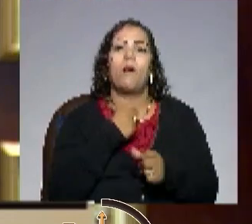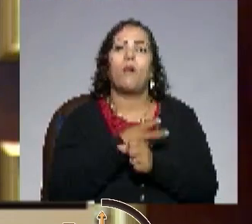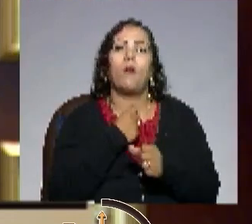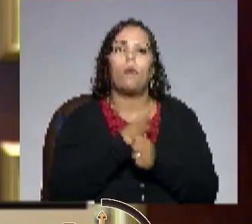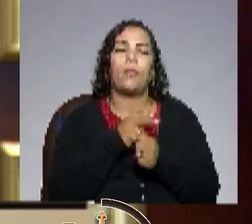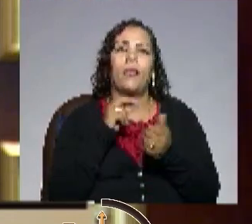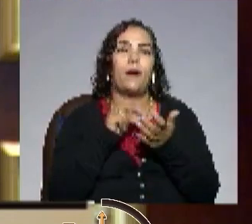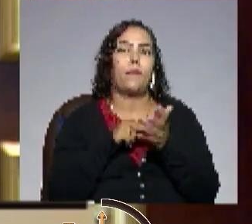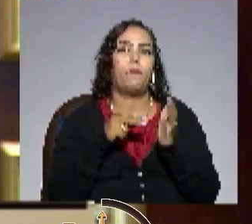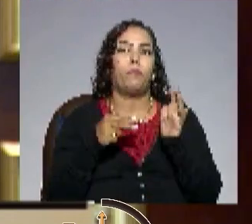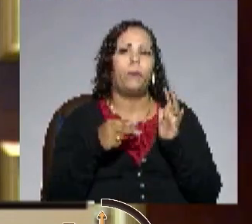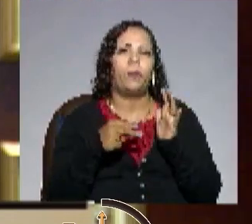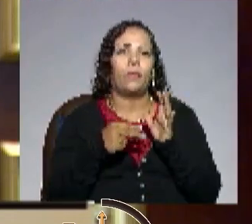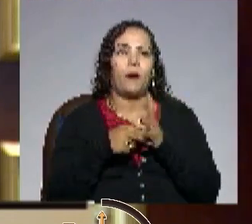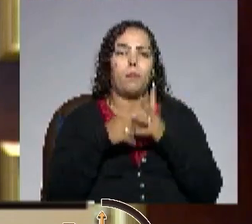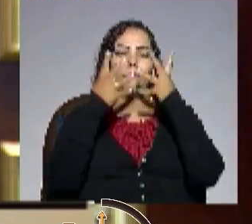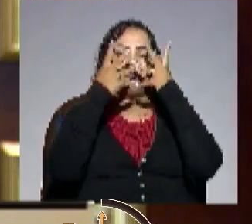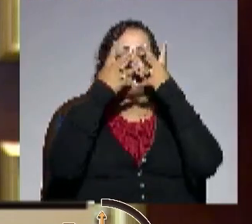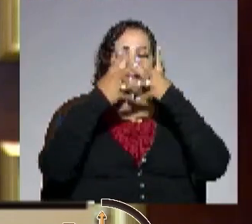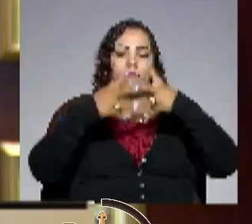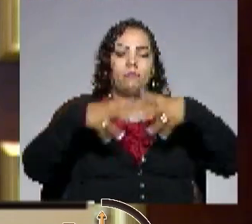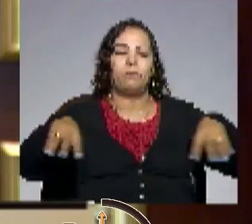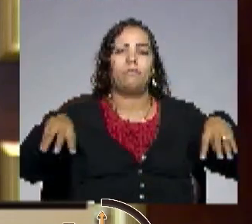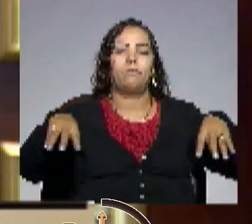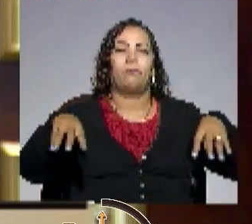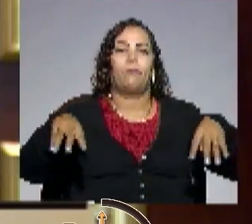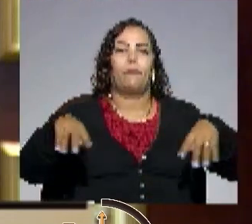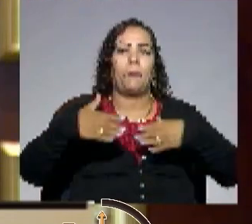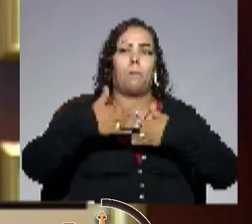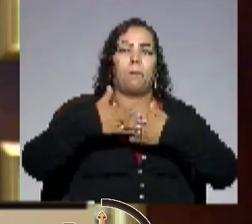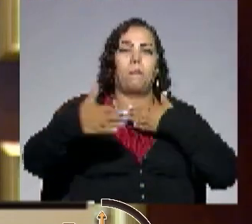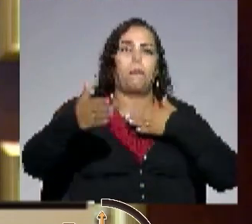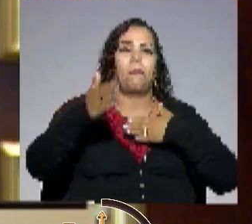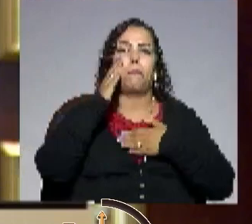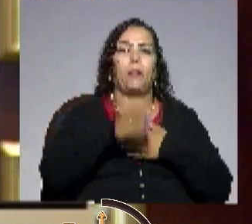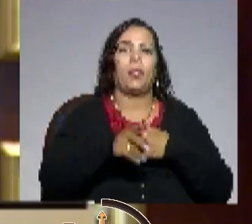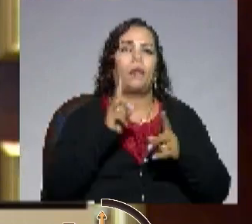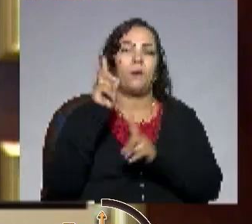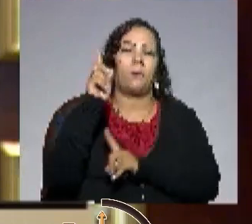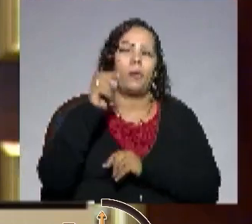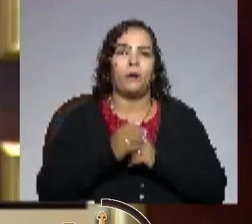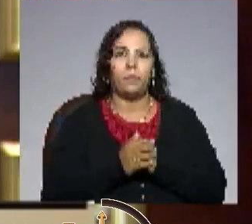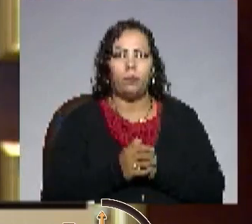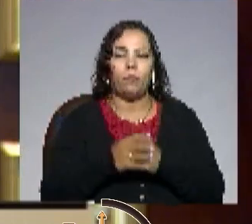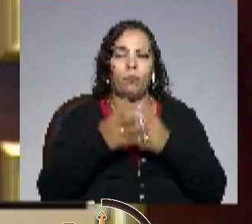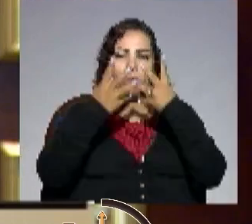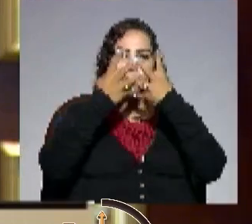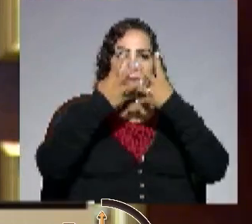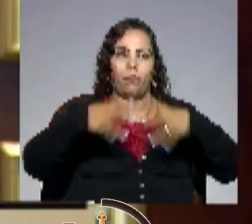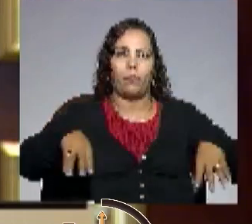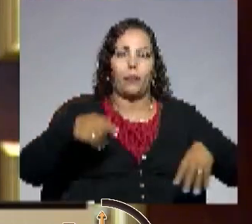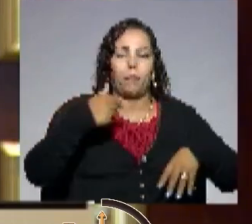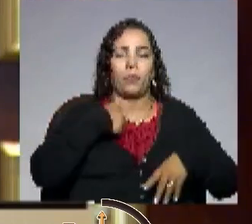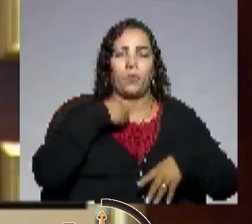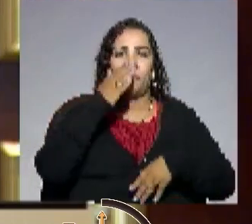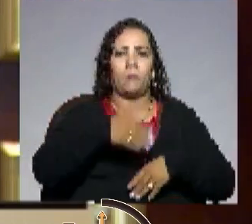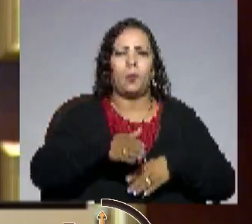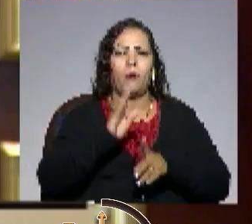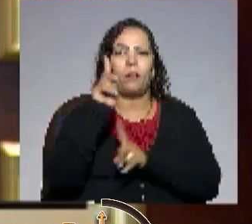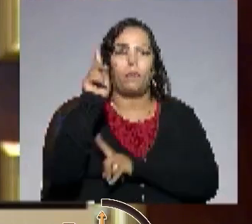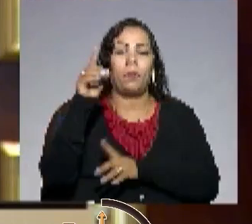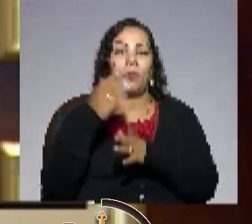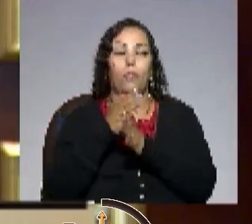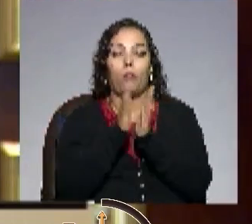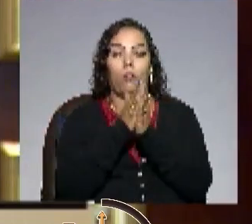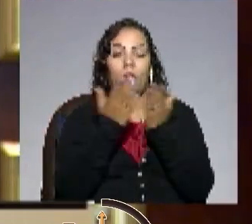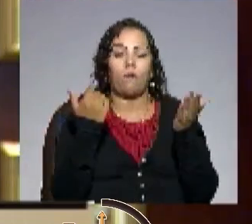تعمل ساتر حاجز بيني وبين ربنا حاجز بيني وبين ربنا تفتحوا